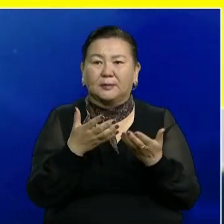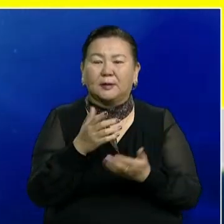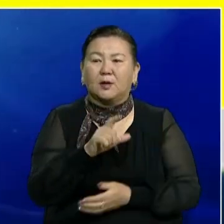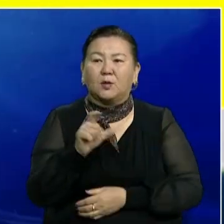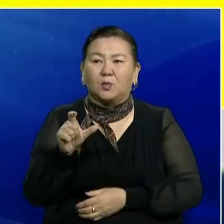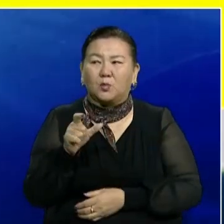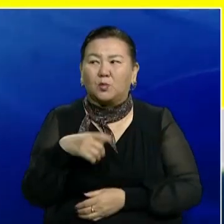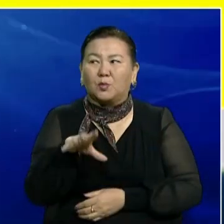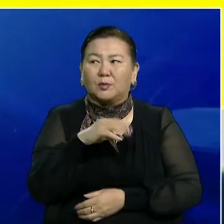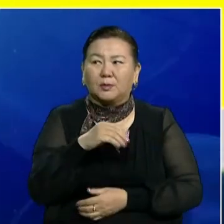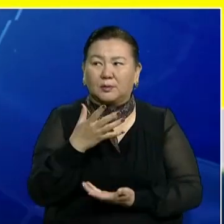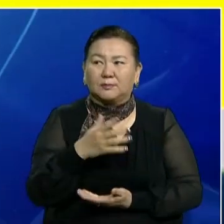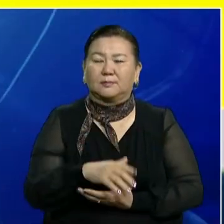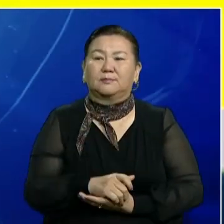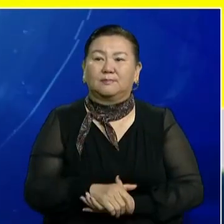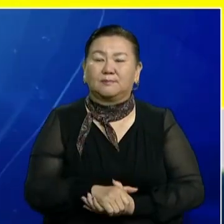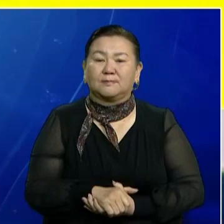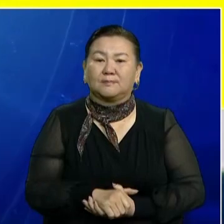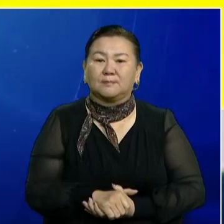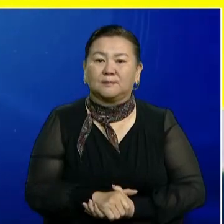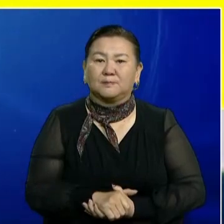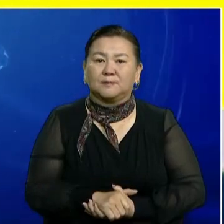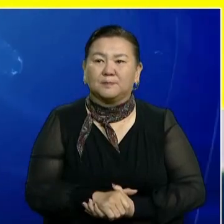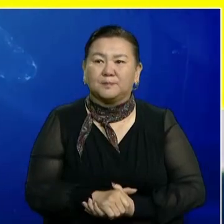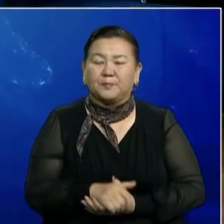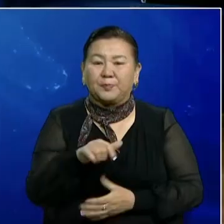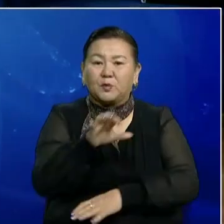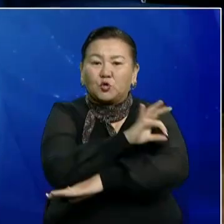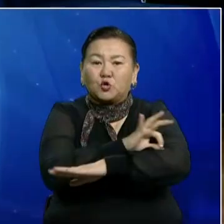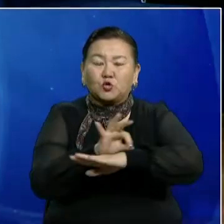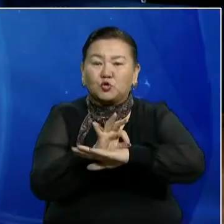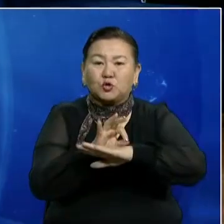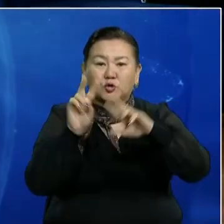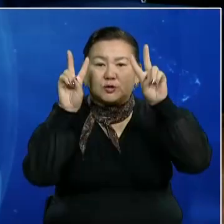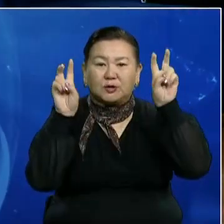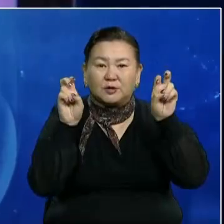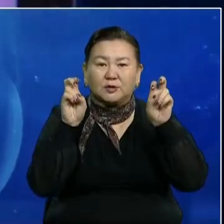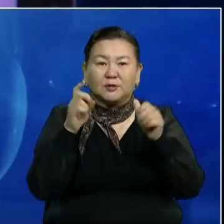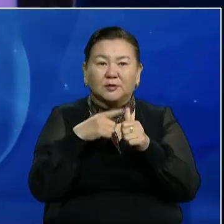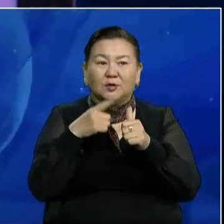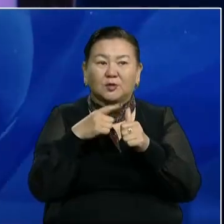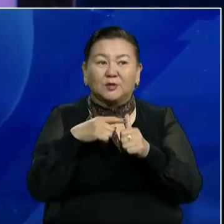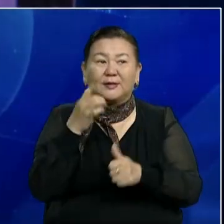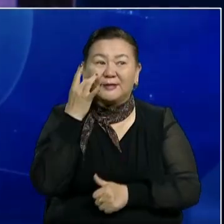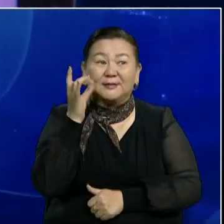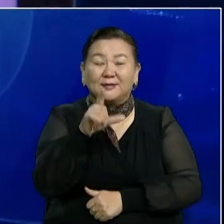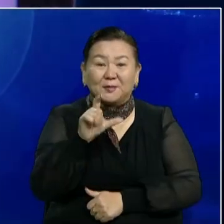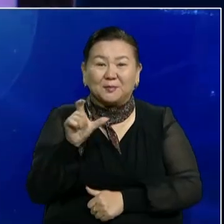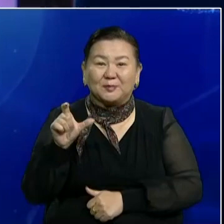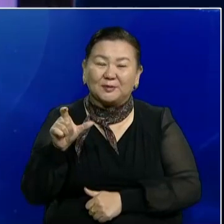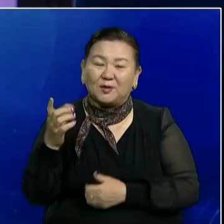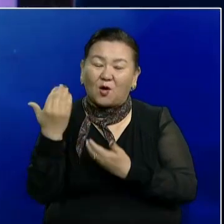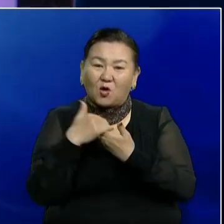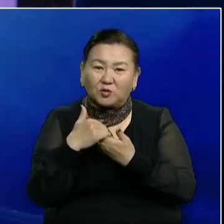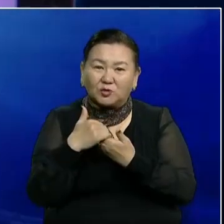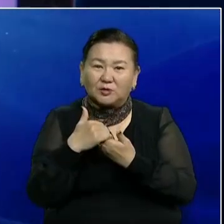бүтэлцээний клуб бис үндэслэж гаргасан. За. Энэ төслийнхэн нэр нэг сонирхолтой санагдаад байна л да. Эрэгтэй хүүхдүүдийн бас нийгмийн оролцоо гэдэг.